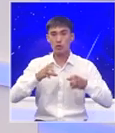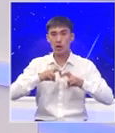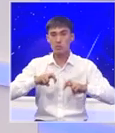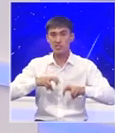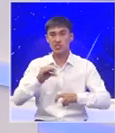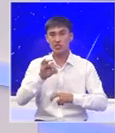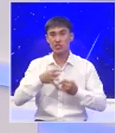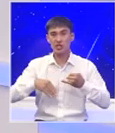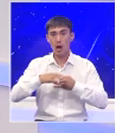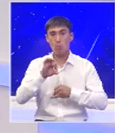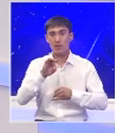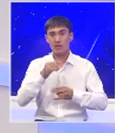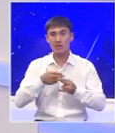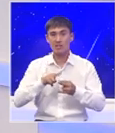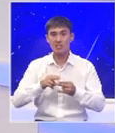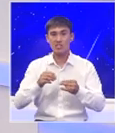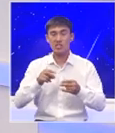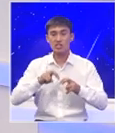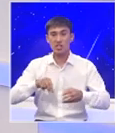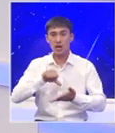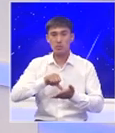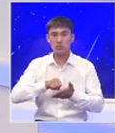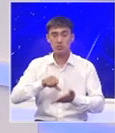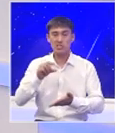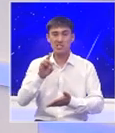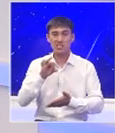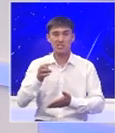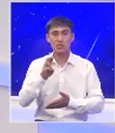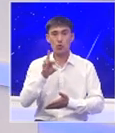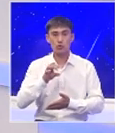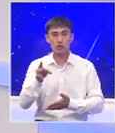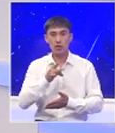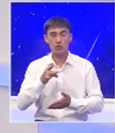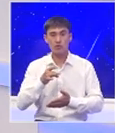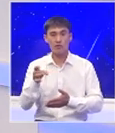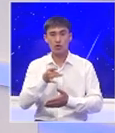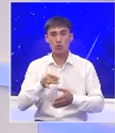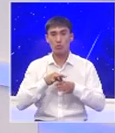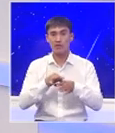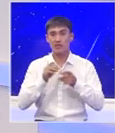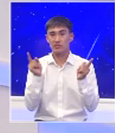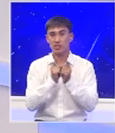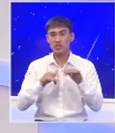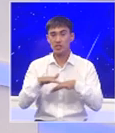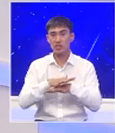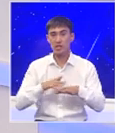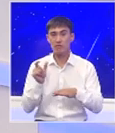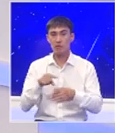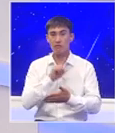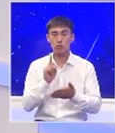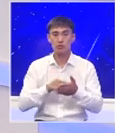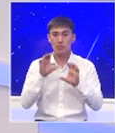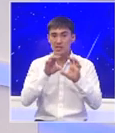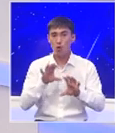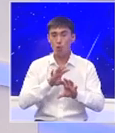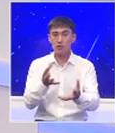ЖЕР Аманаты. На этот раз члены комиссии посетили Ескельдинский и Коксузский районы. В регионах проведены встречи с населением по вопросам